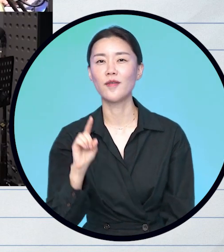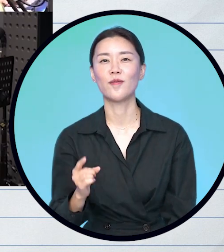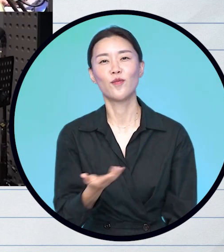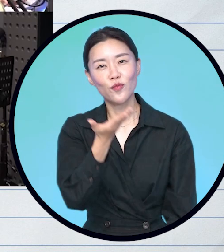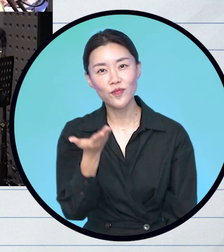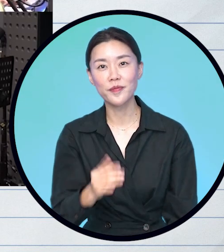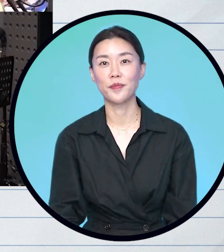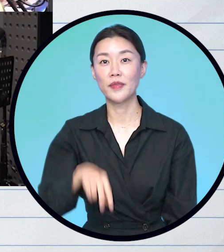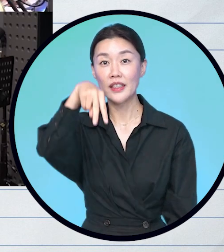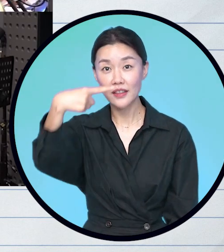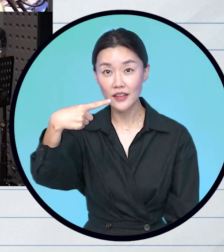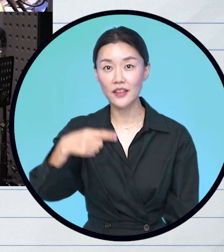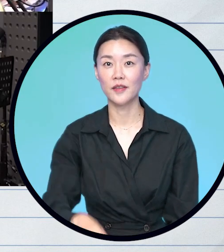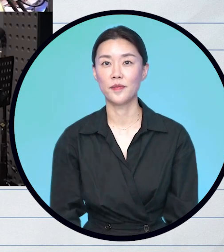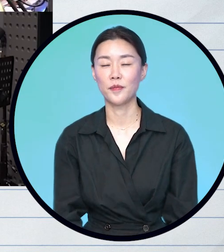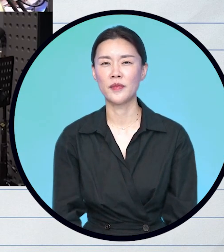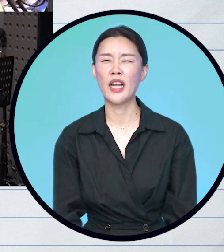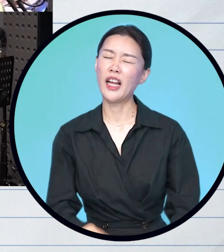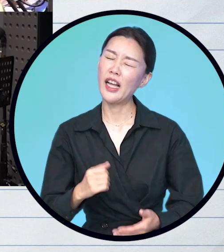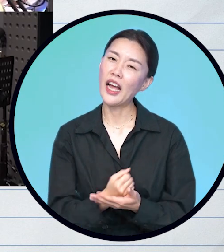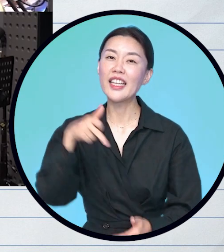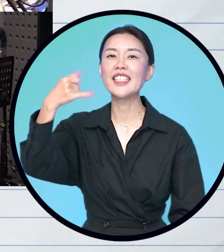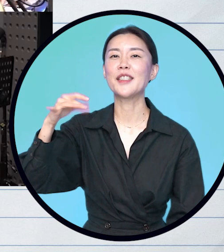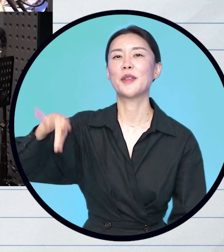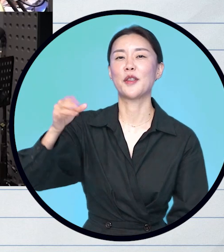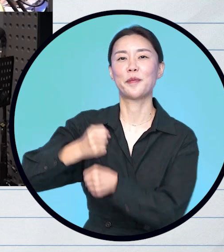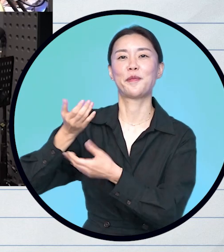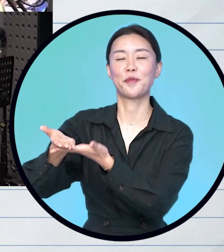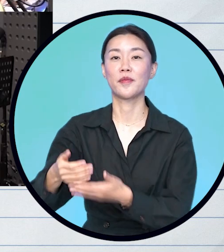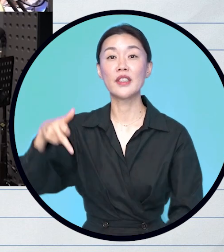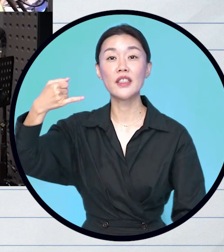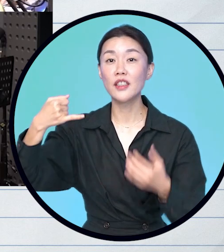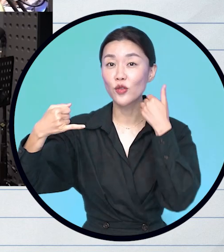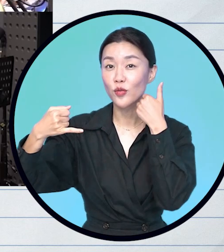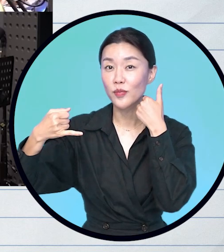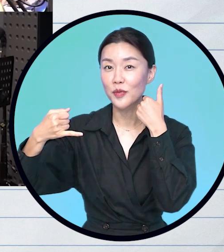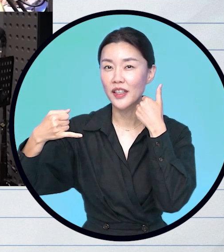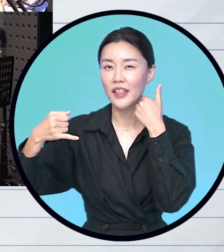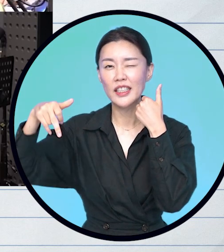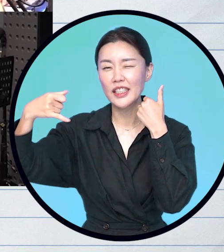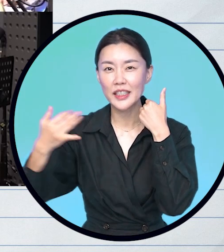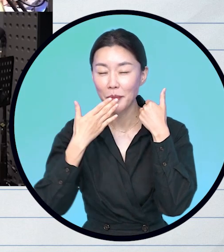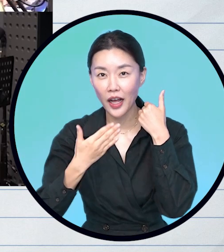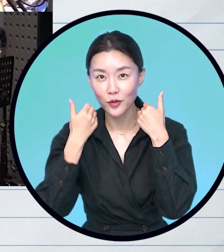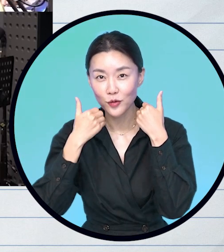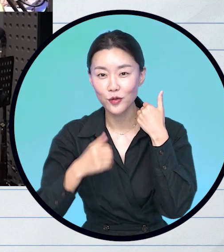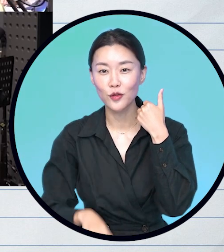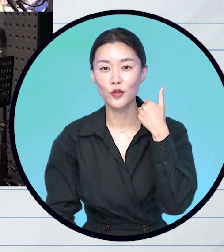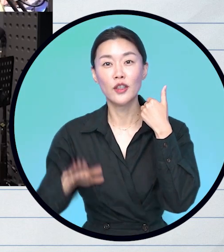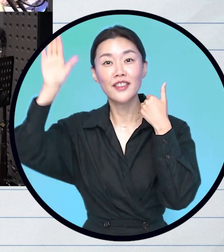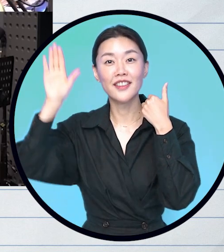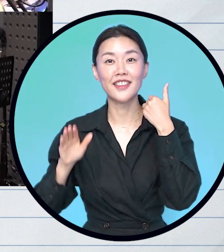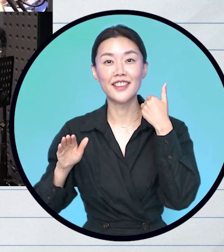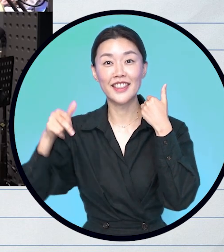좋습니다. 태연 씨 스. 크를 먼저 정하고 가겠습니다. 누구 할까요? 자, 크 내가 기가 막히게 크 할 수 있다. 손